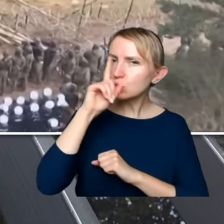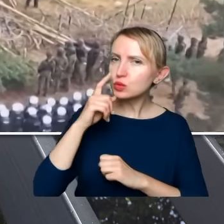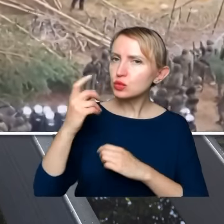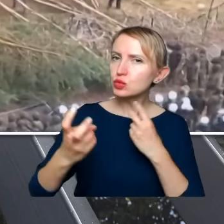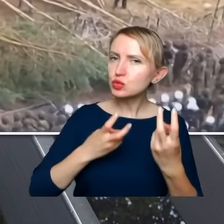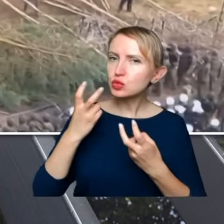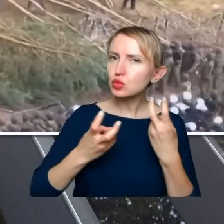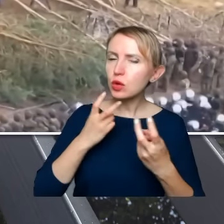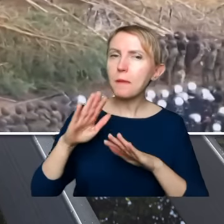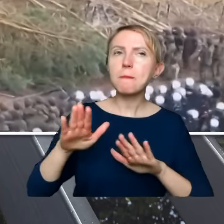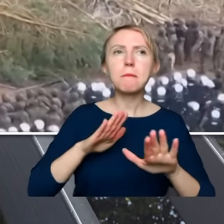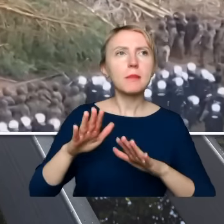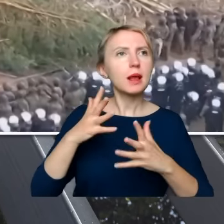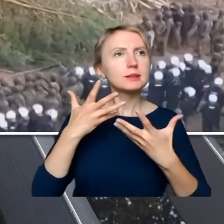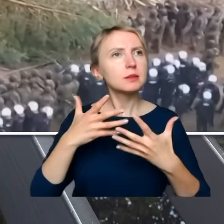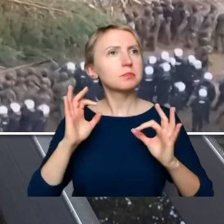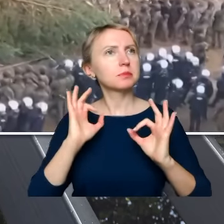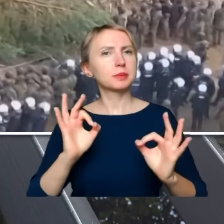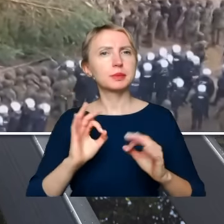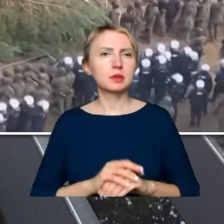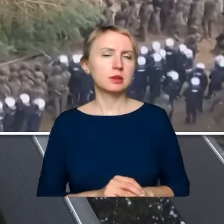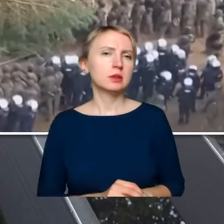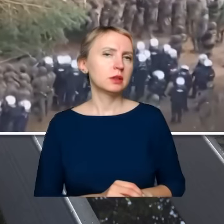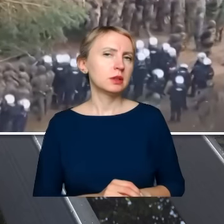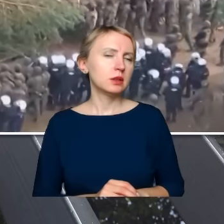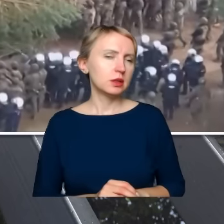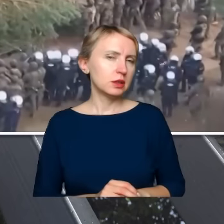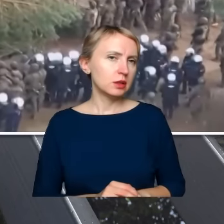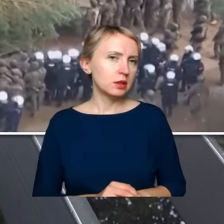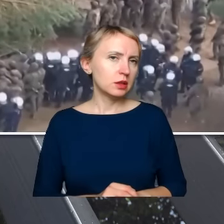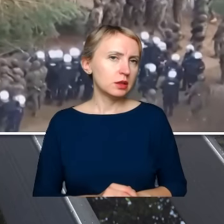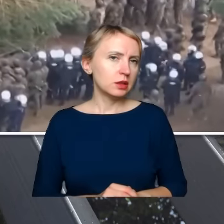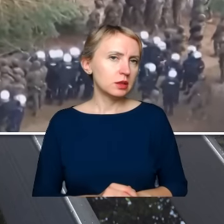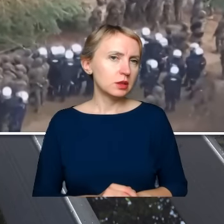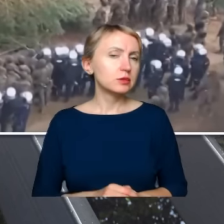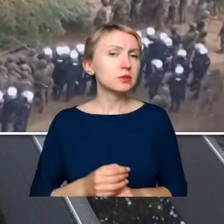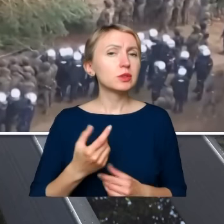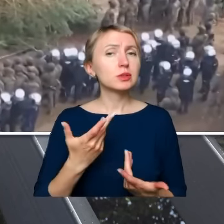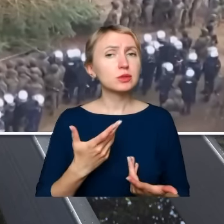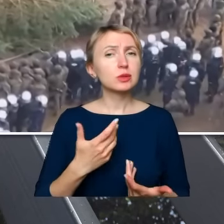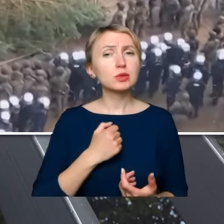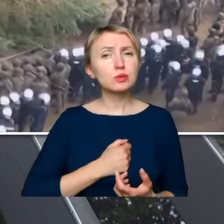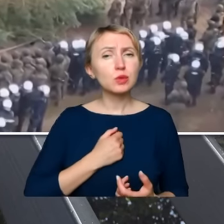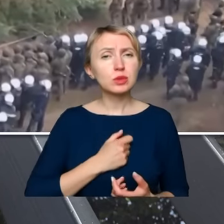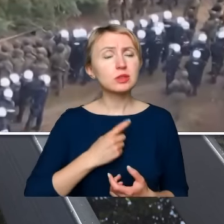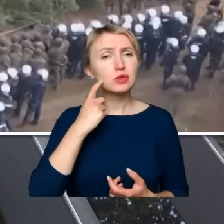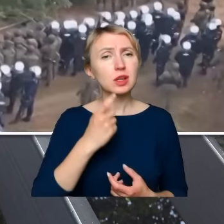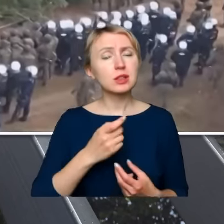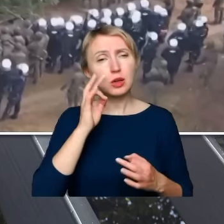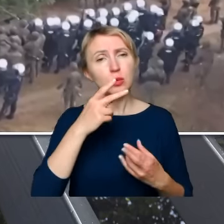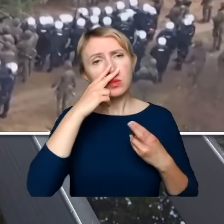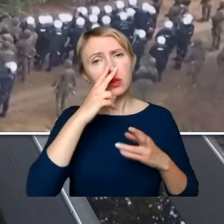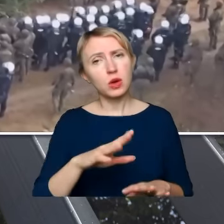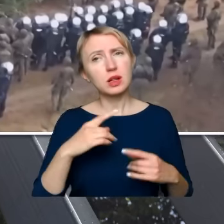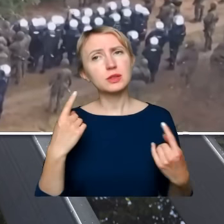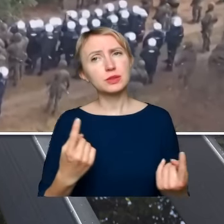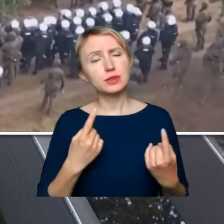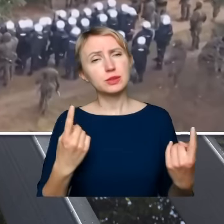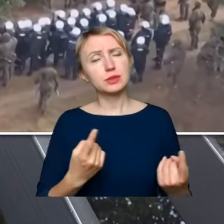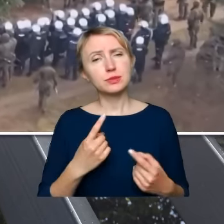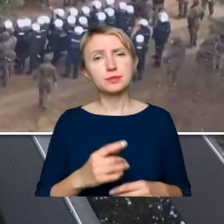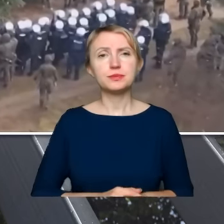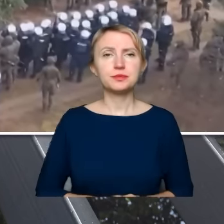tylko miejsca na ziemi. To jest to ponury dowcip, ale dobrze pokazujący całą złożoność sytuacji.